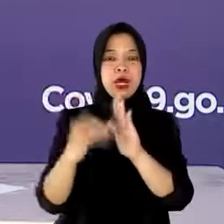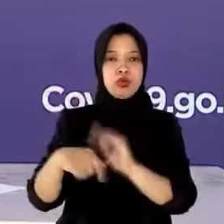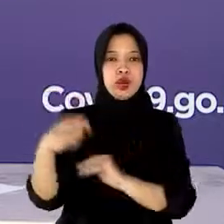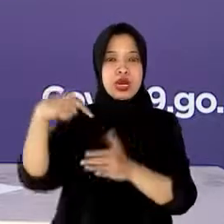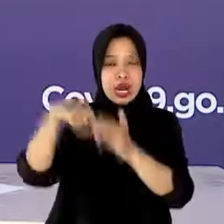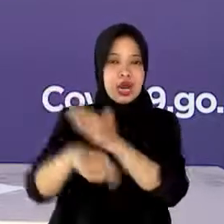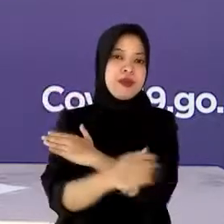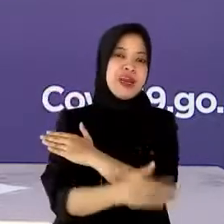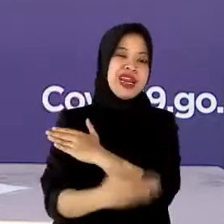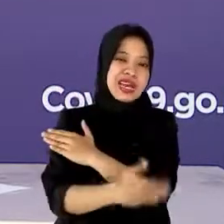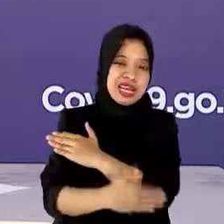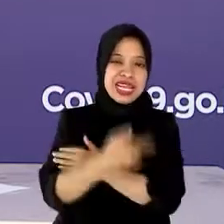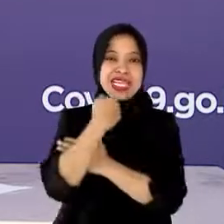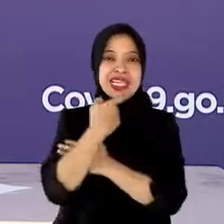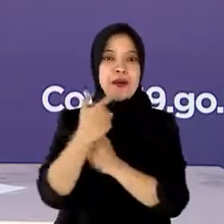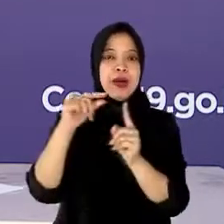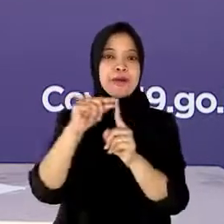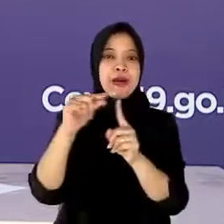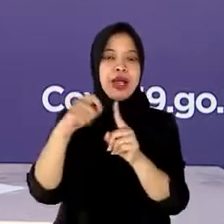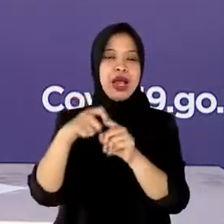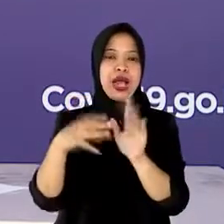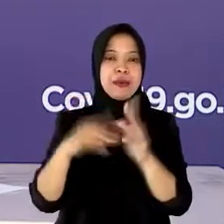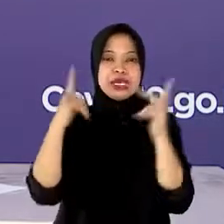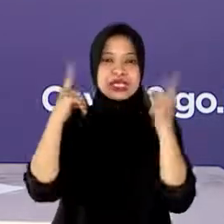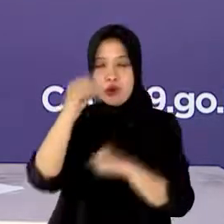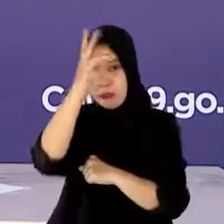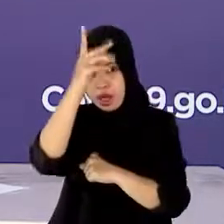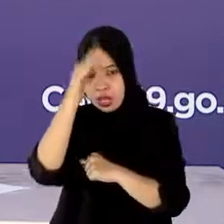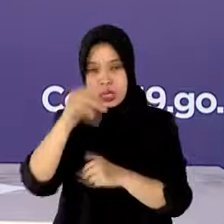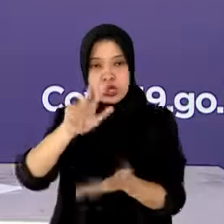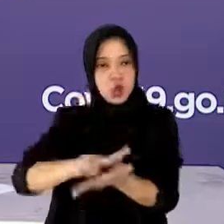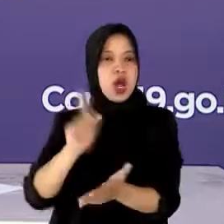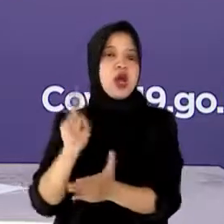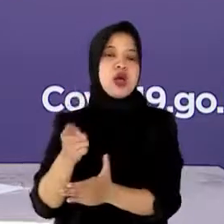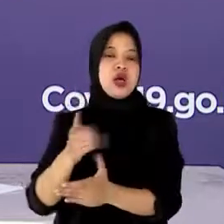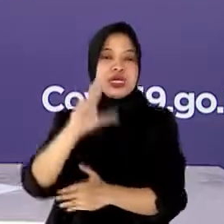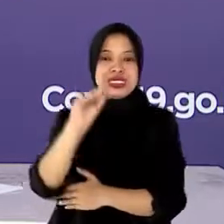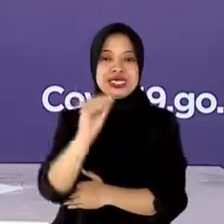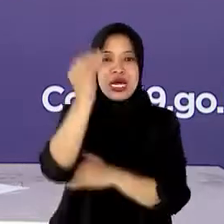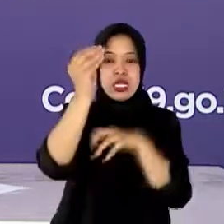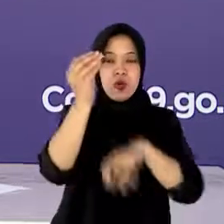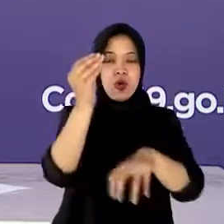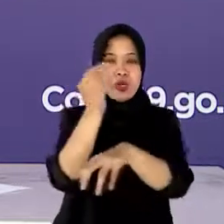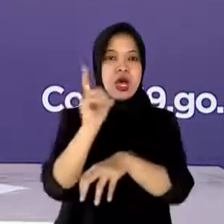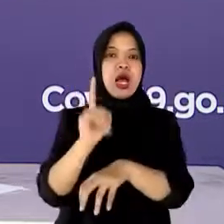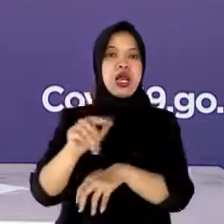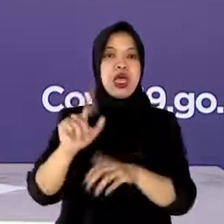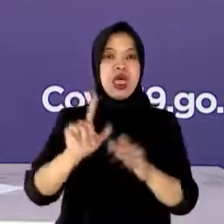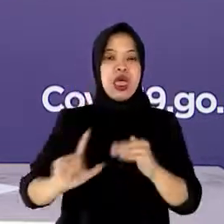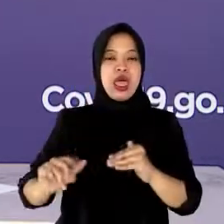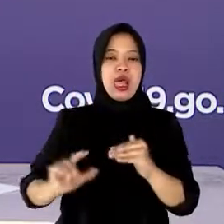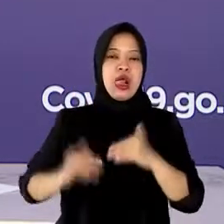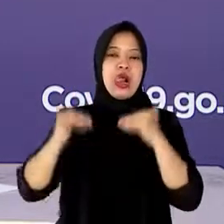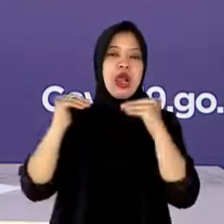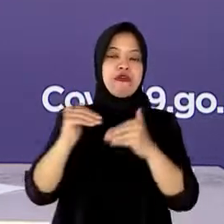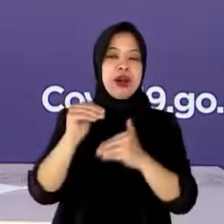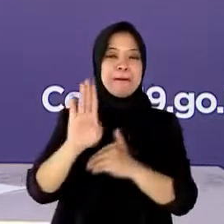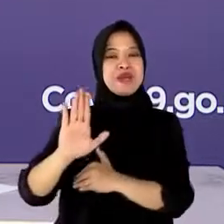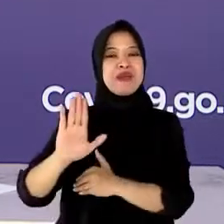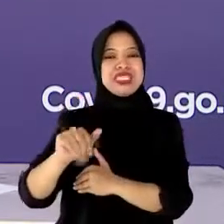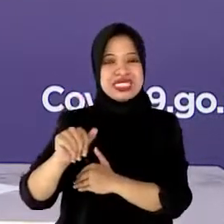tahun 2002 satu terkait PKM di wilayah jawa-bali bahwa seluruh Jabodetabek masih berada dalam level 4